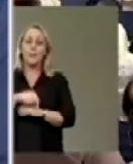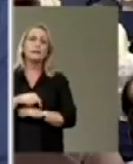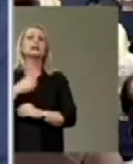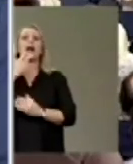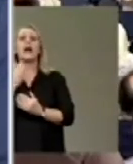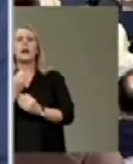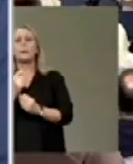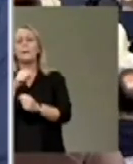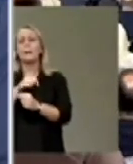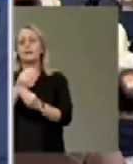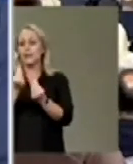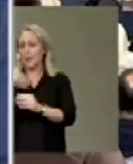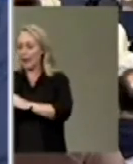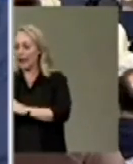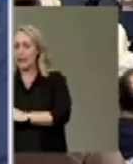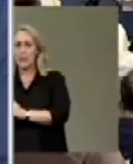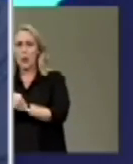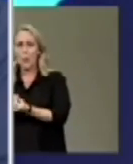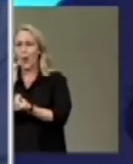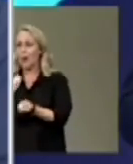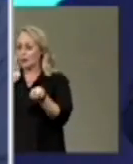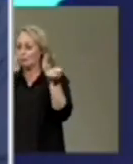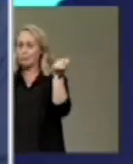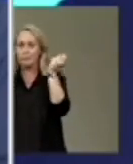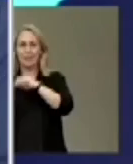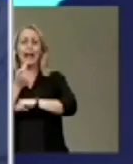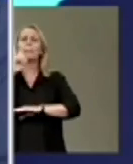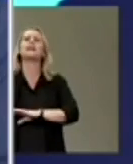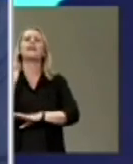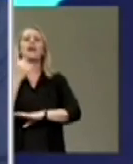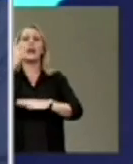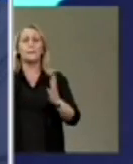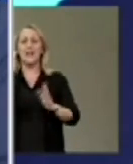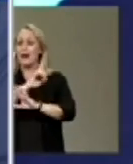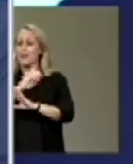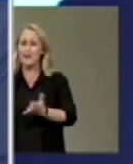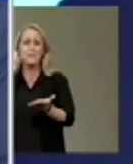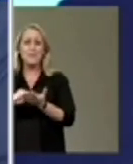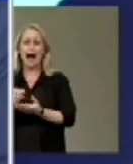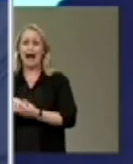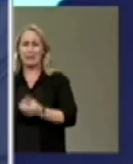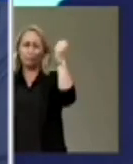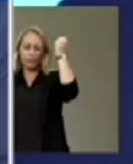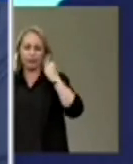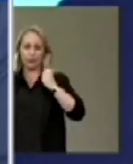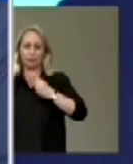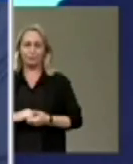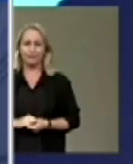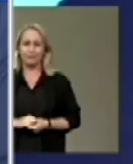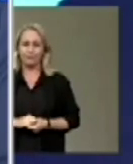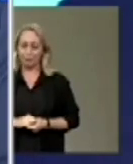συνδικαλιστικά όργανα ως εκπαιδευτικοί αλλά και εσείς ως μέσα μαζικής ενημέρωσης